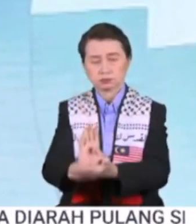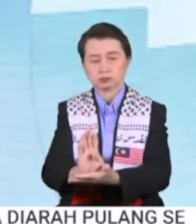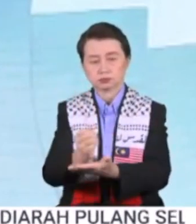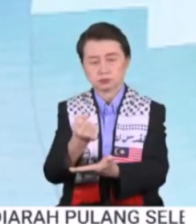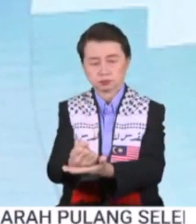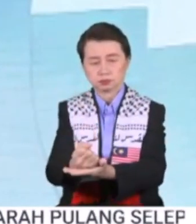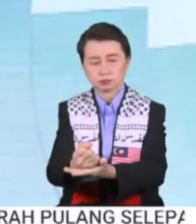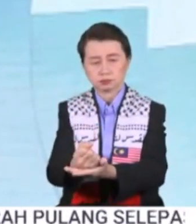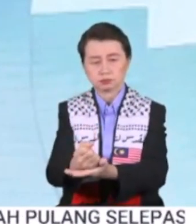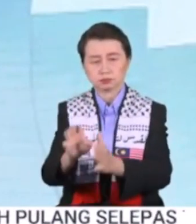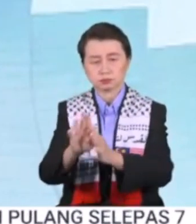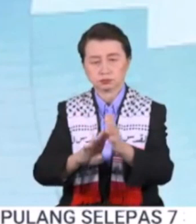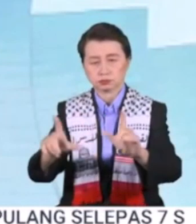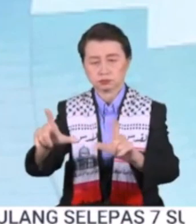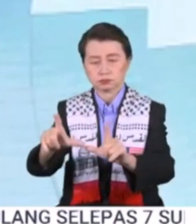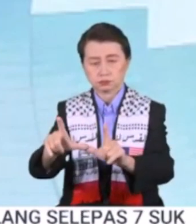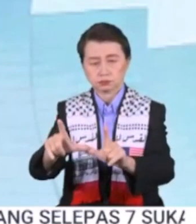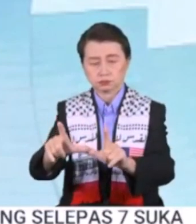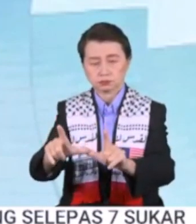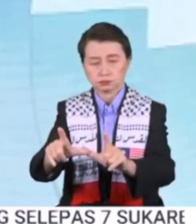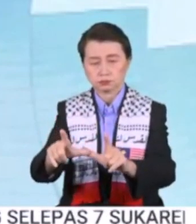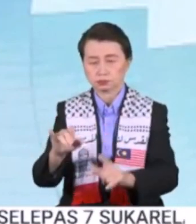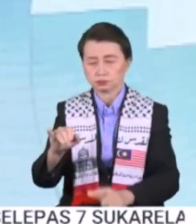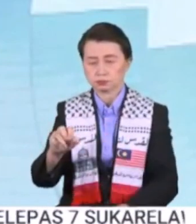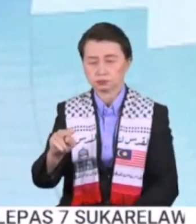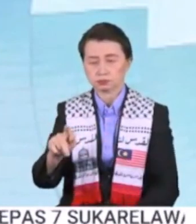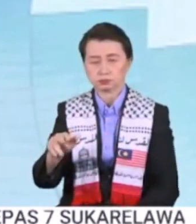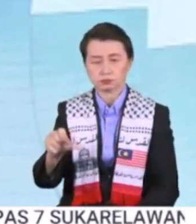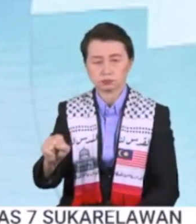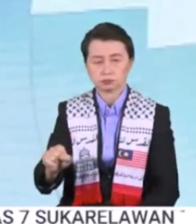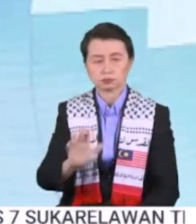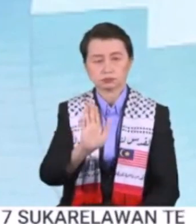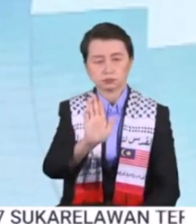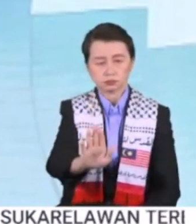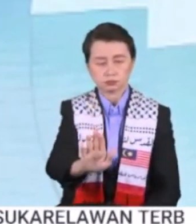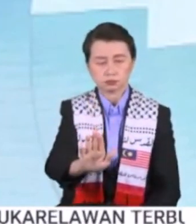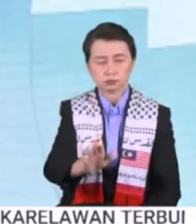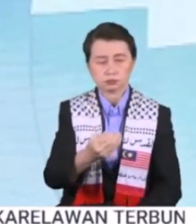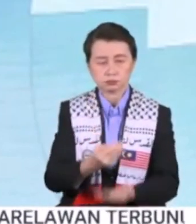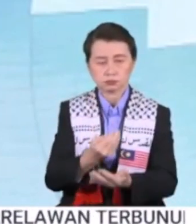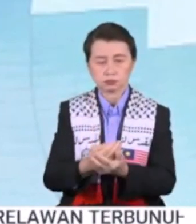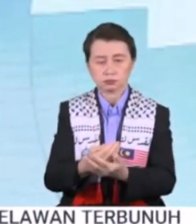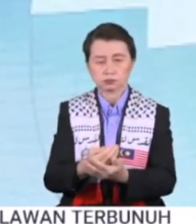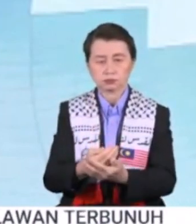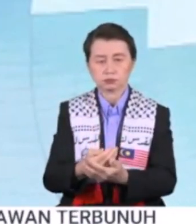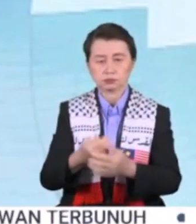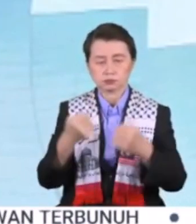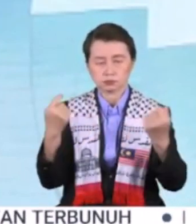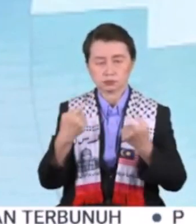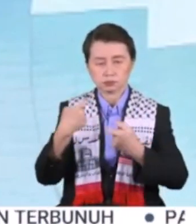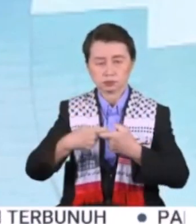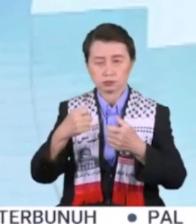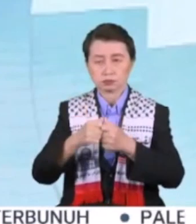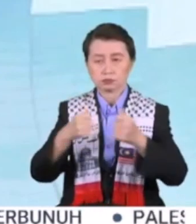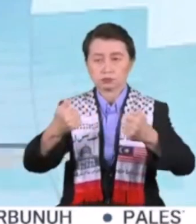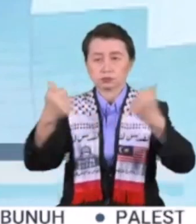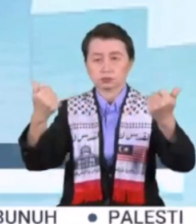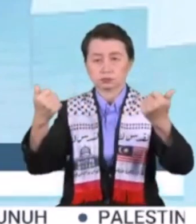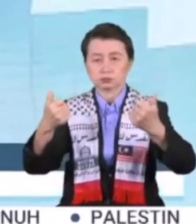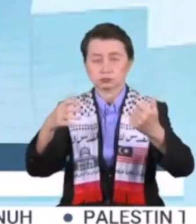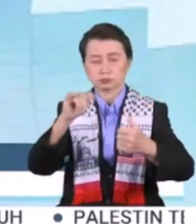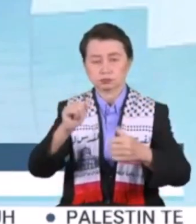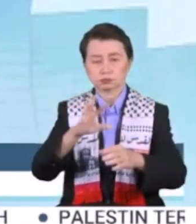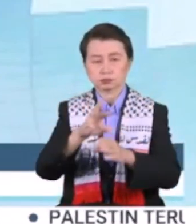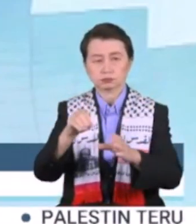secara berlesen PBSL Ihsan Madani, kepulangan yang dinanti sempena sambutan Hari Raya Aidilfitri